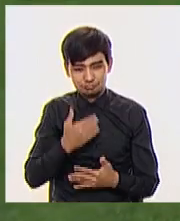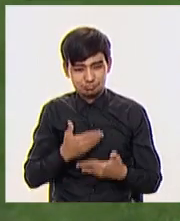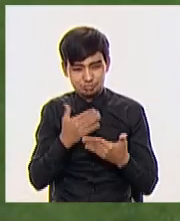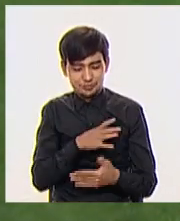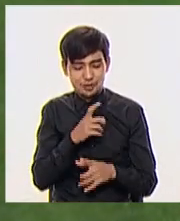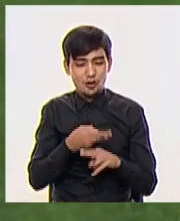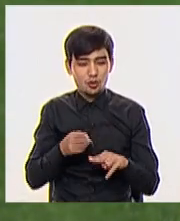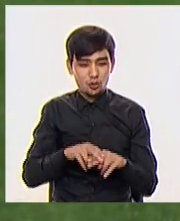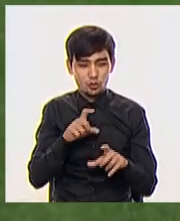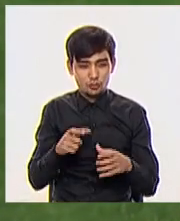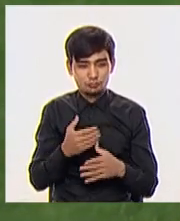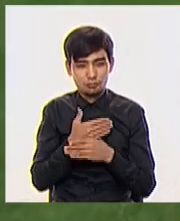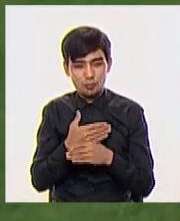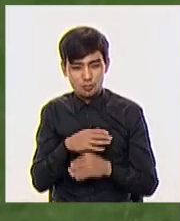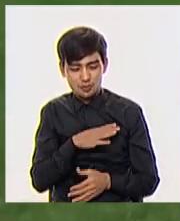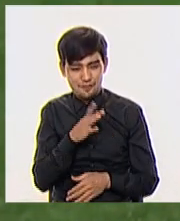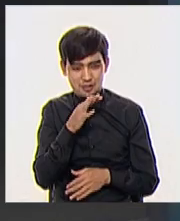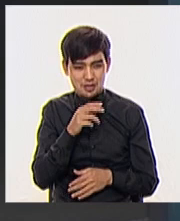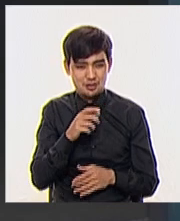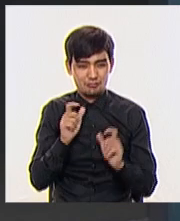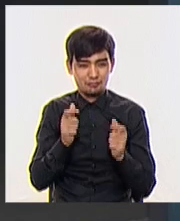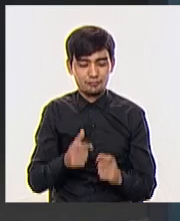волонтеров, которые помогали бороться с пандемией.